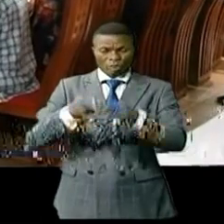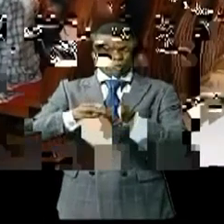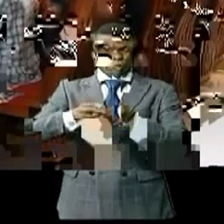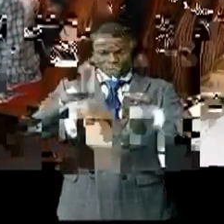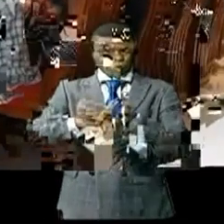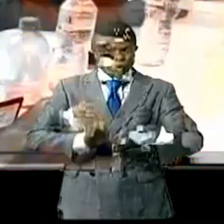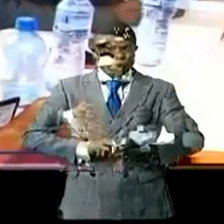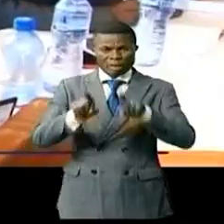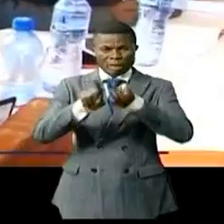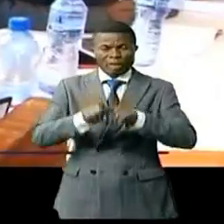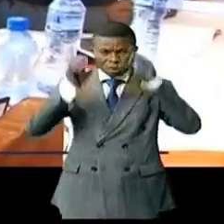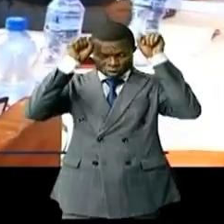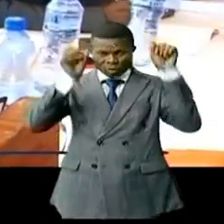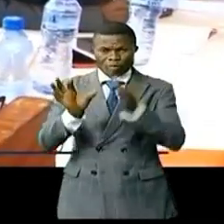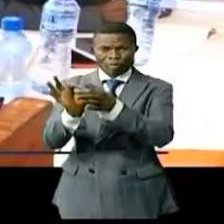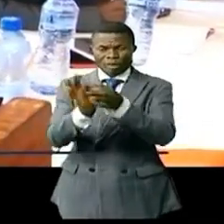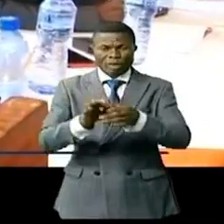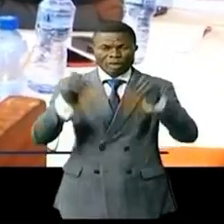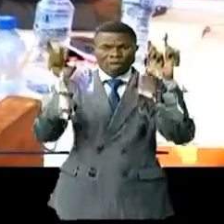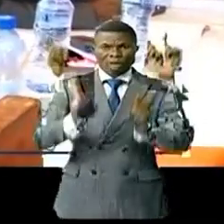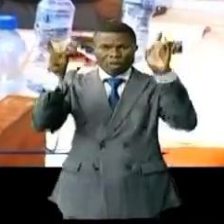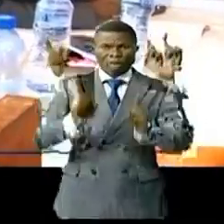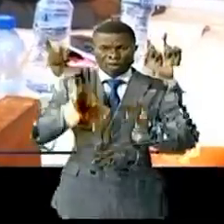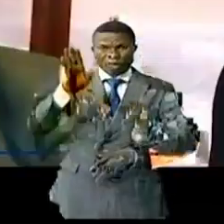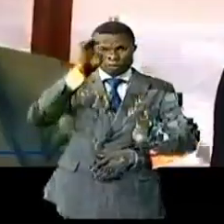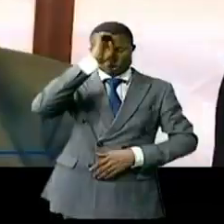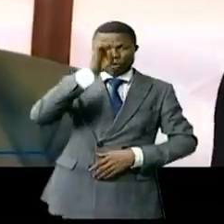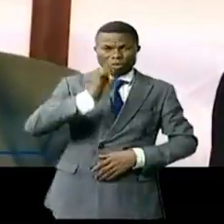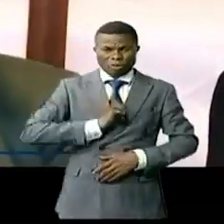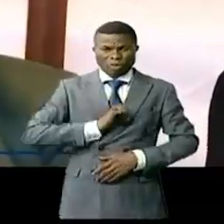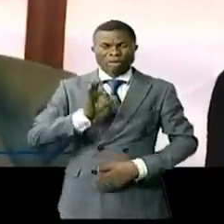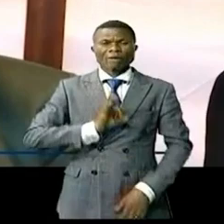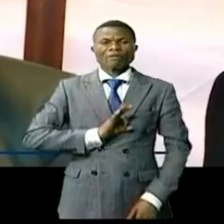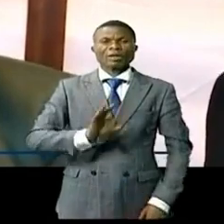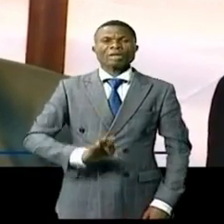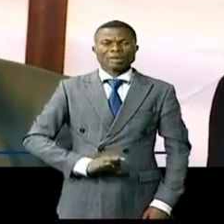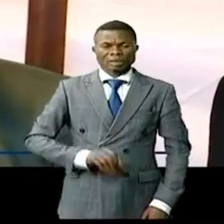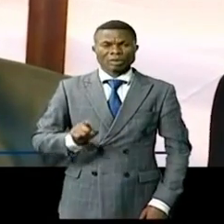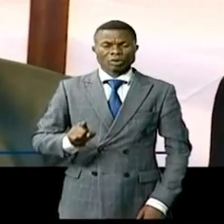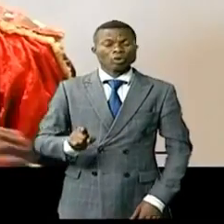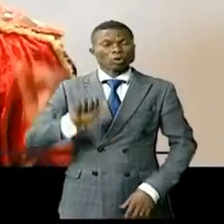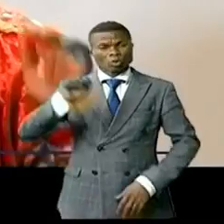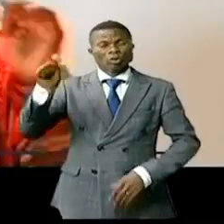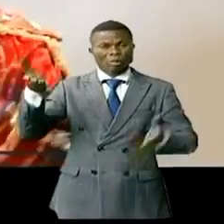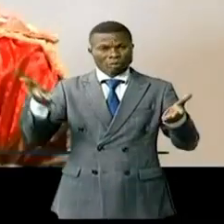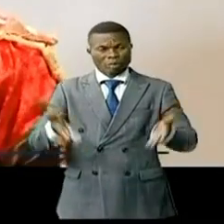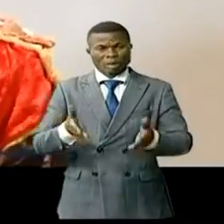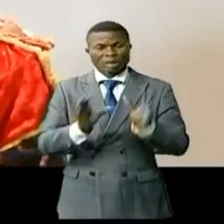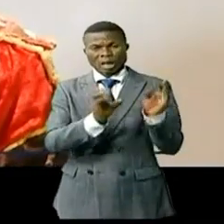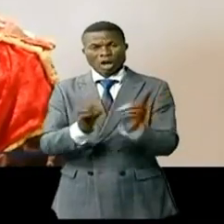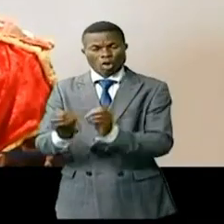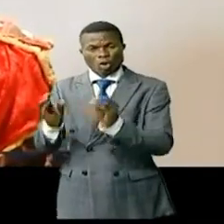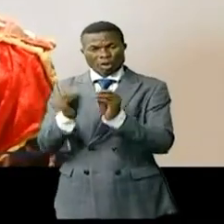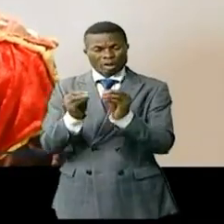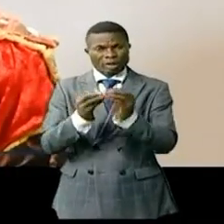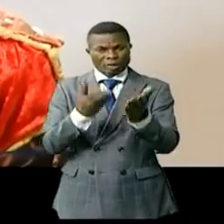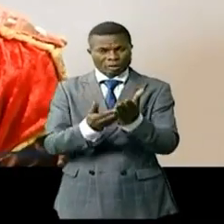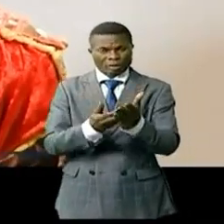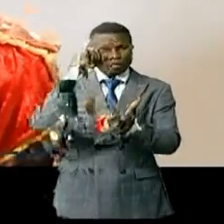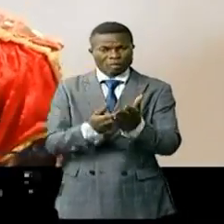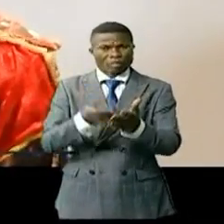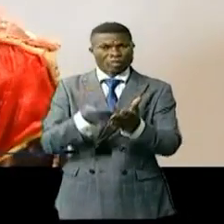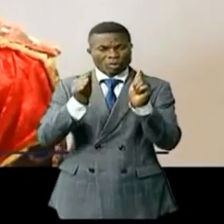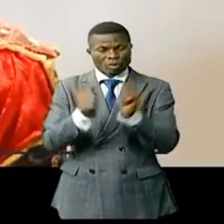en exercice de l'Union africaine, son Excellence M. Félix-Antoine Tshisekedi Tshilombo. Ce sommet sur la